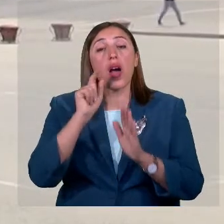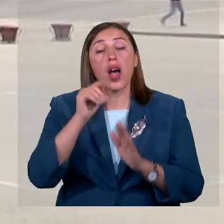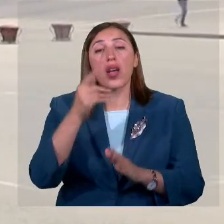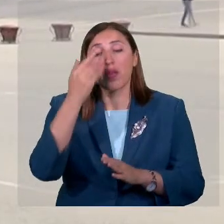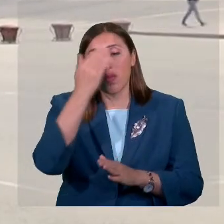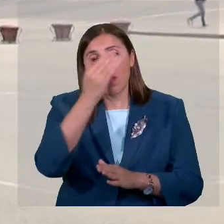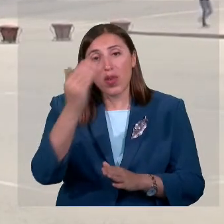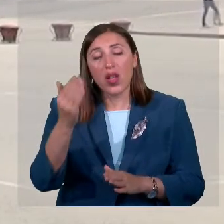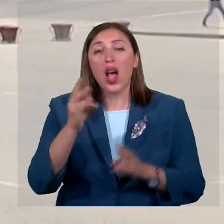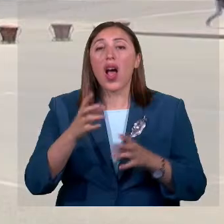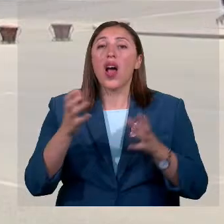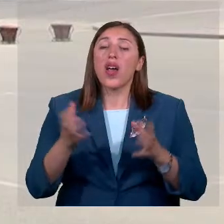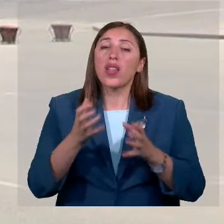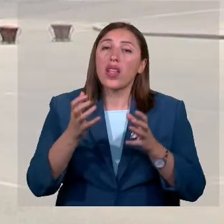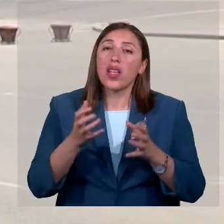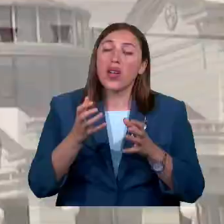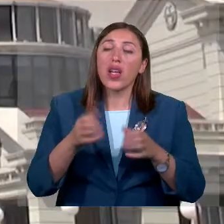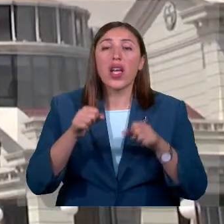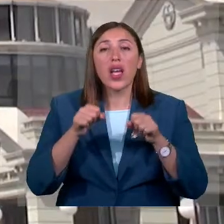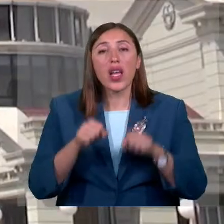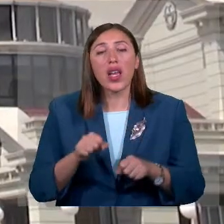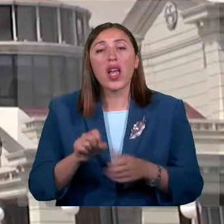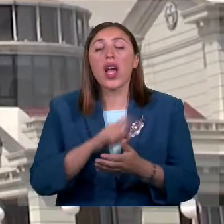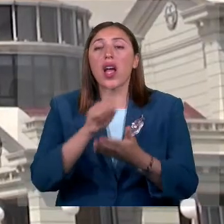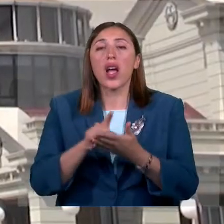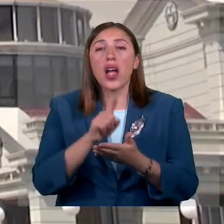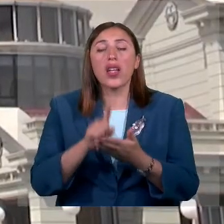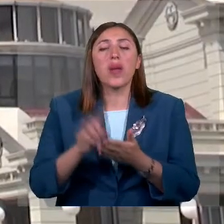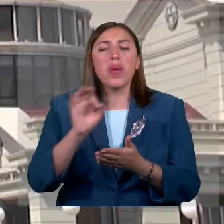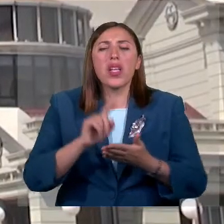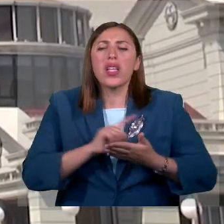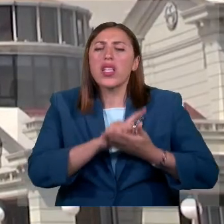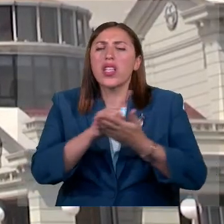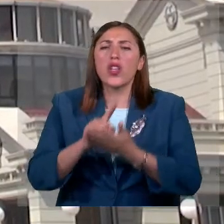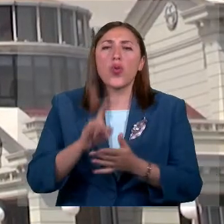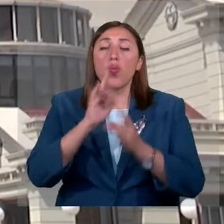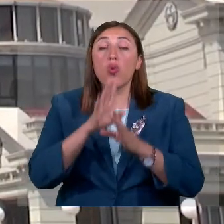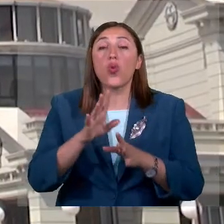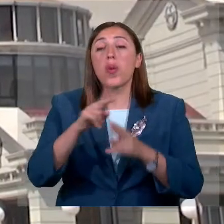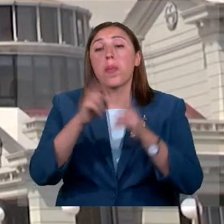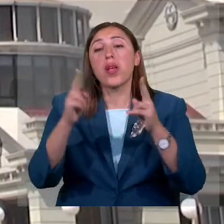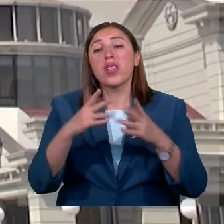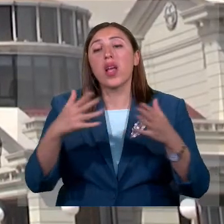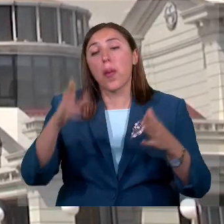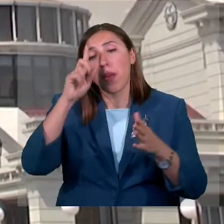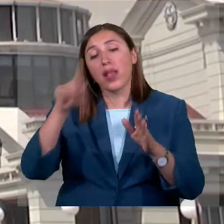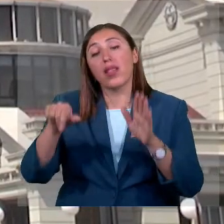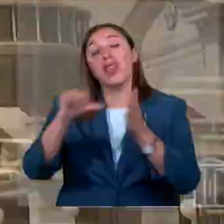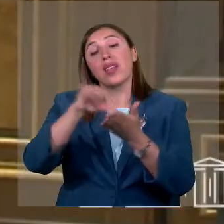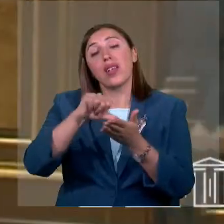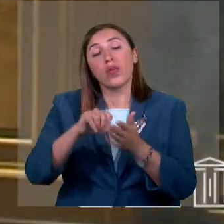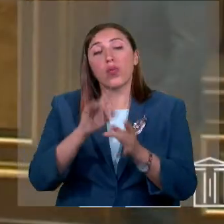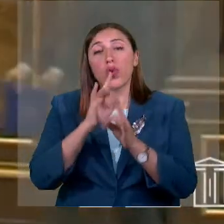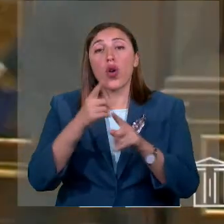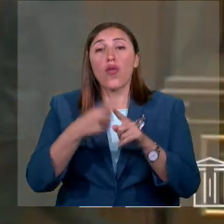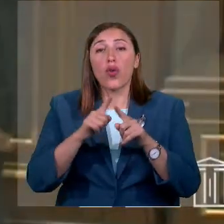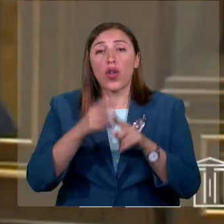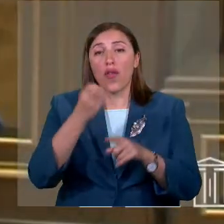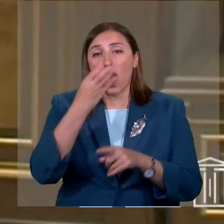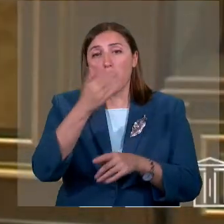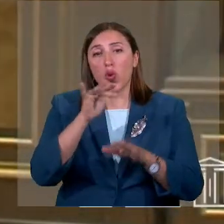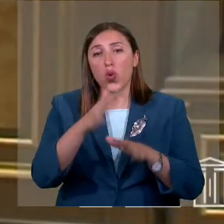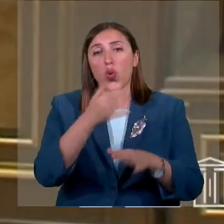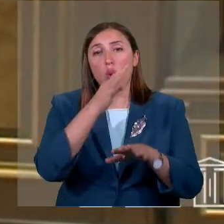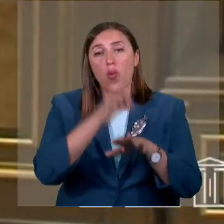հայ բնակչության անվտանգության և իրավունքների հարցերը որևէ միջազգային գործընկերոջ հետ, և որ դա իրենց ներքին գործն է։